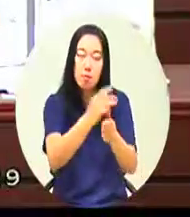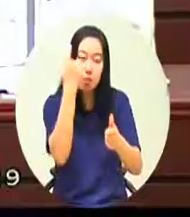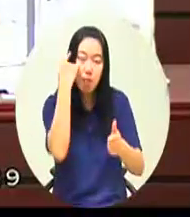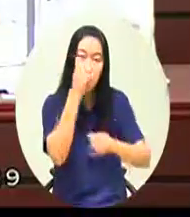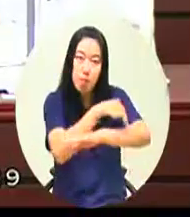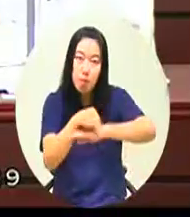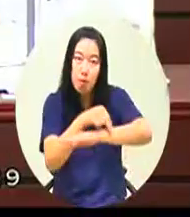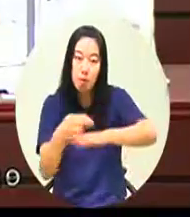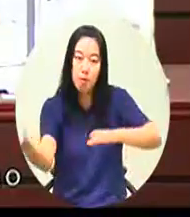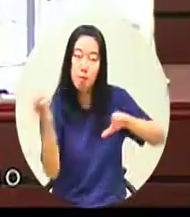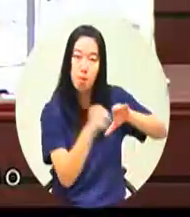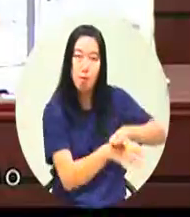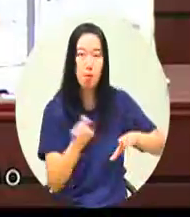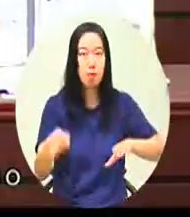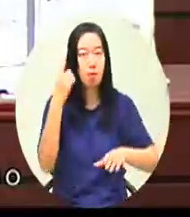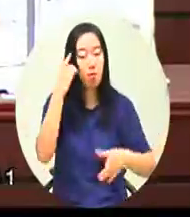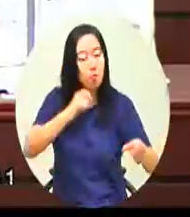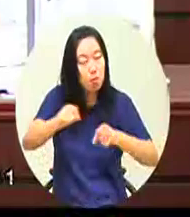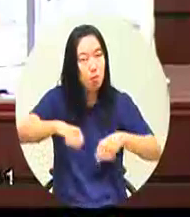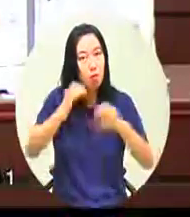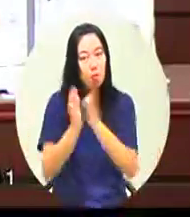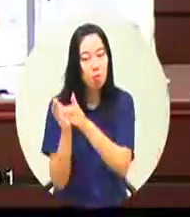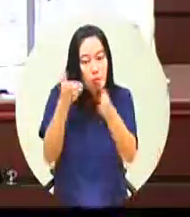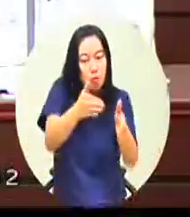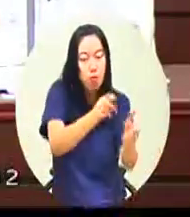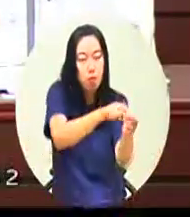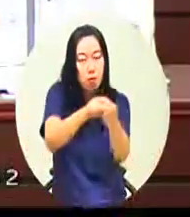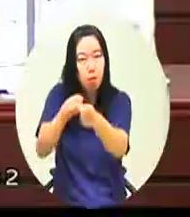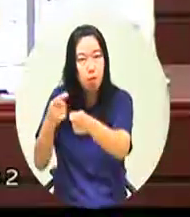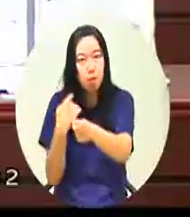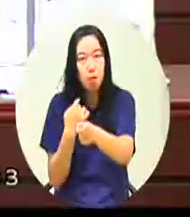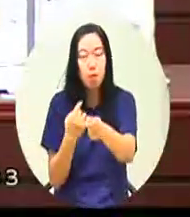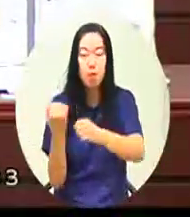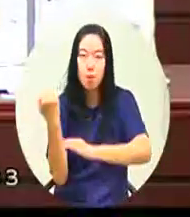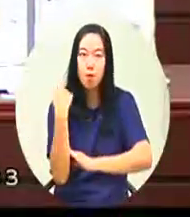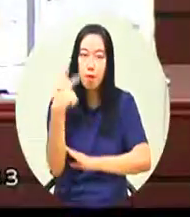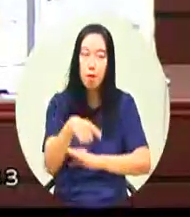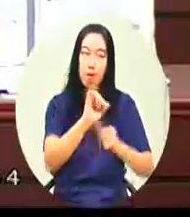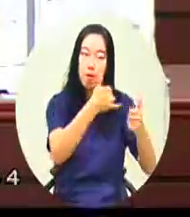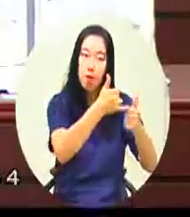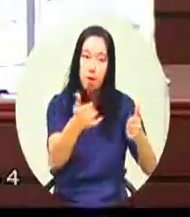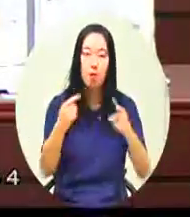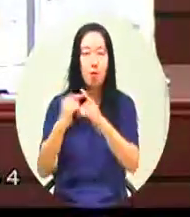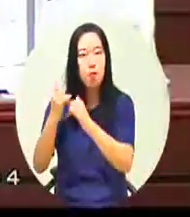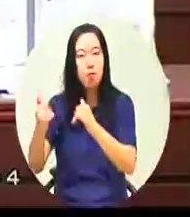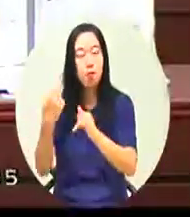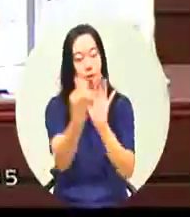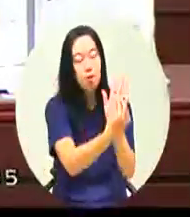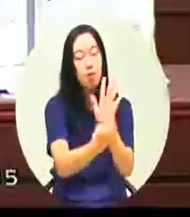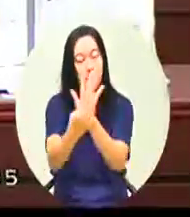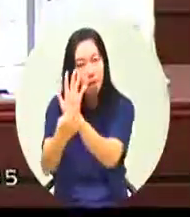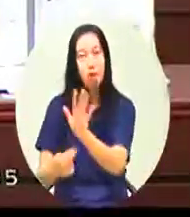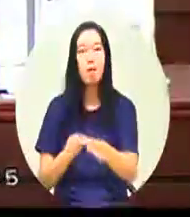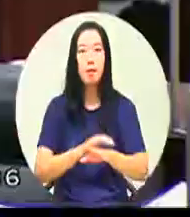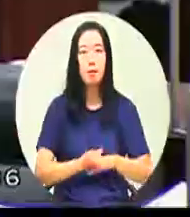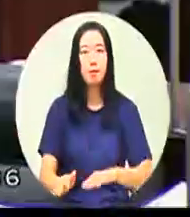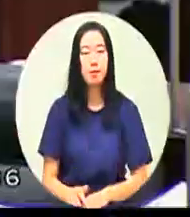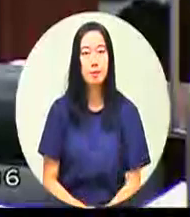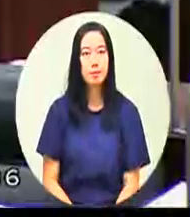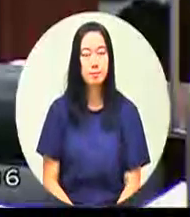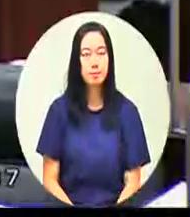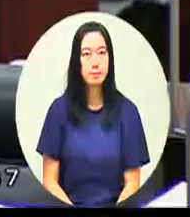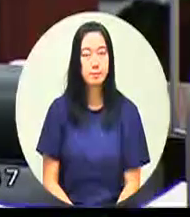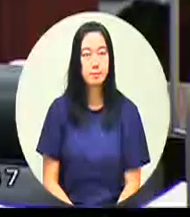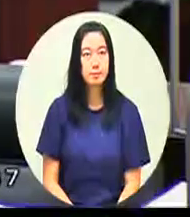些方案我们未来朝这个方向去做，然后会跟议员以及地方民众再做说明。 好，多谢，好，谢谢